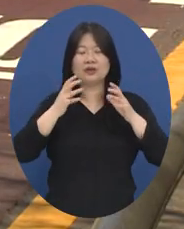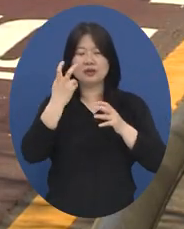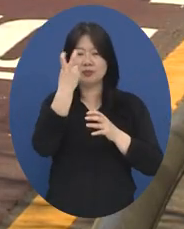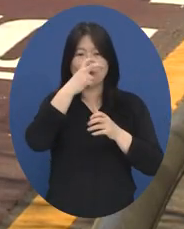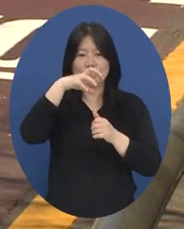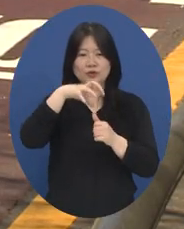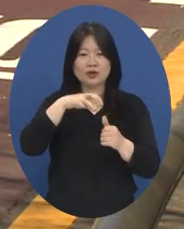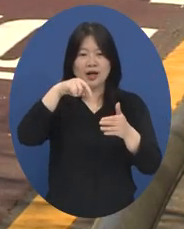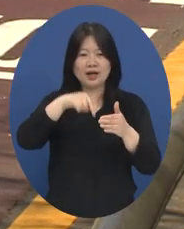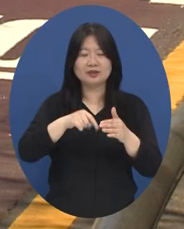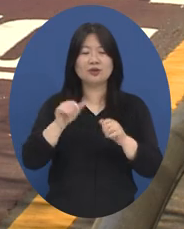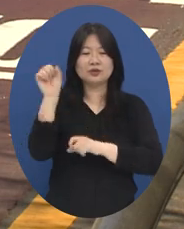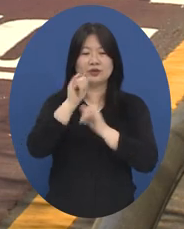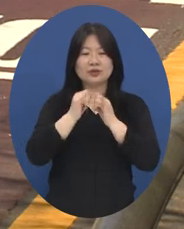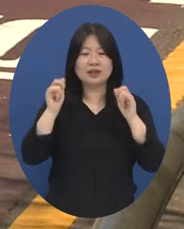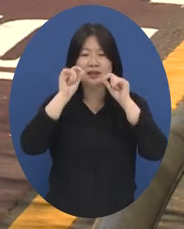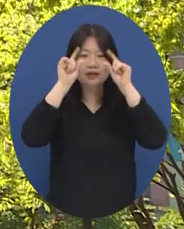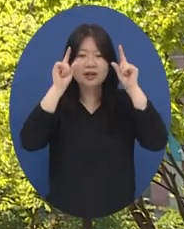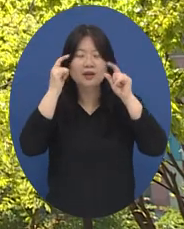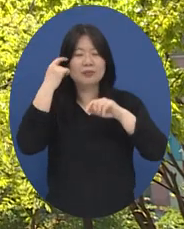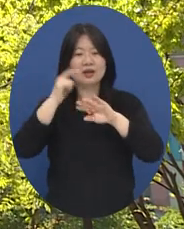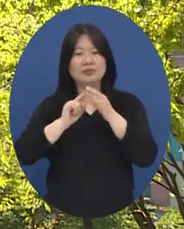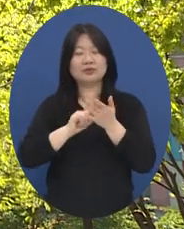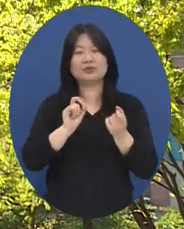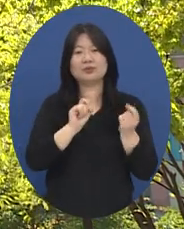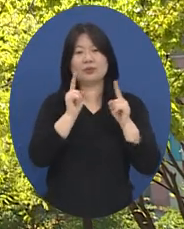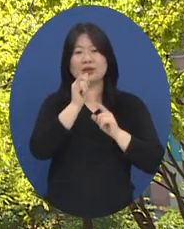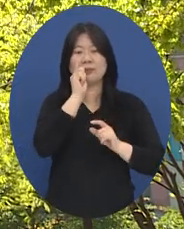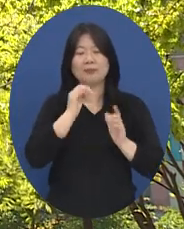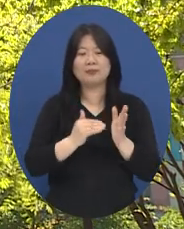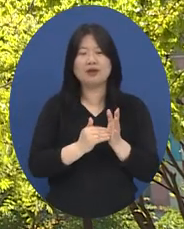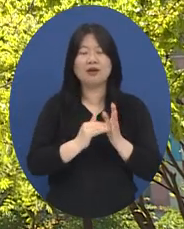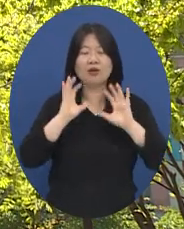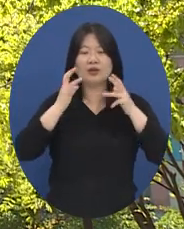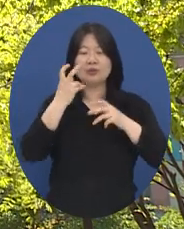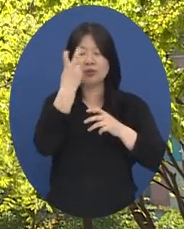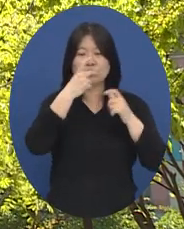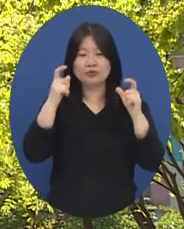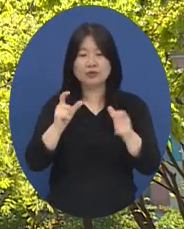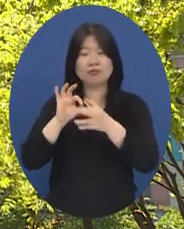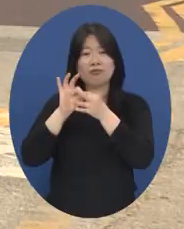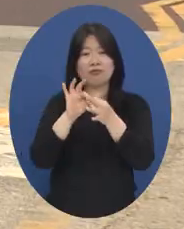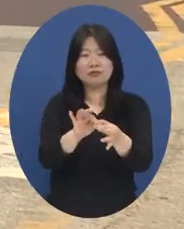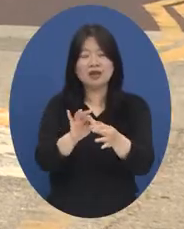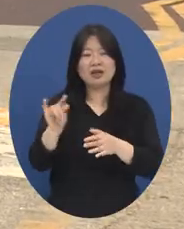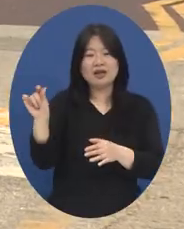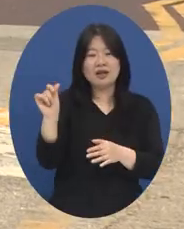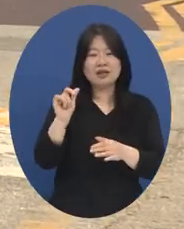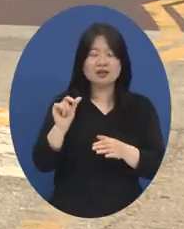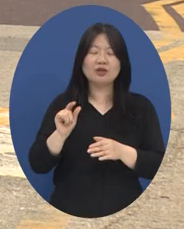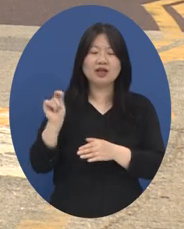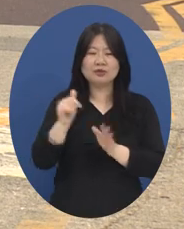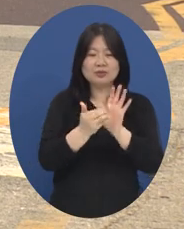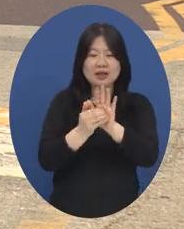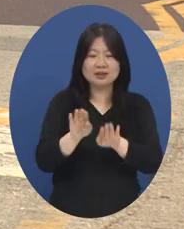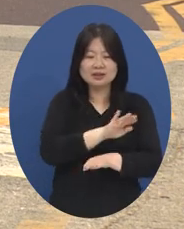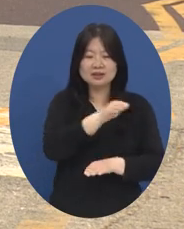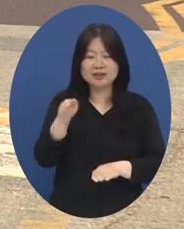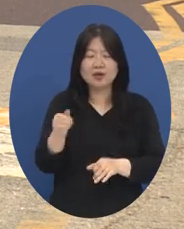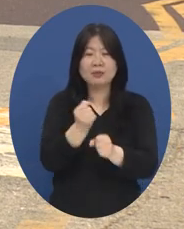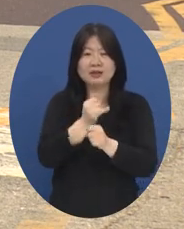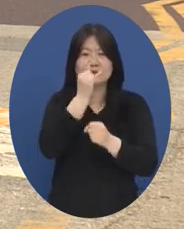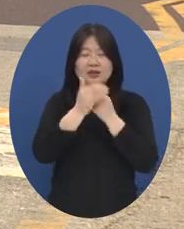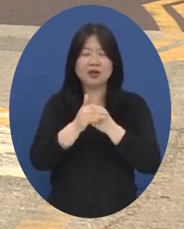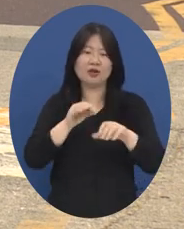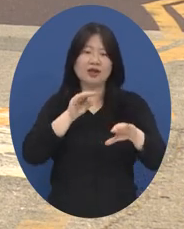운전자 경각심을 높입니다 또한 어린이보호구역 구간의 연속으로 과속방지턱을 설치해 자동차